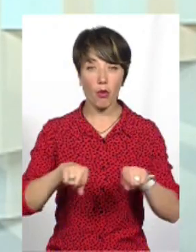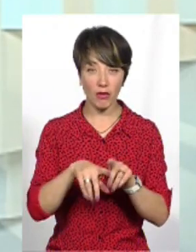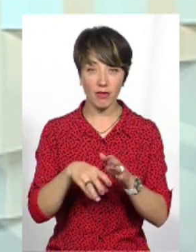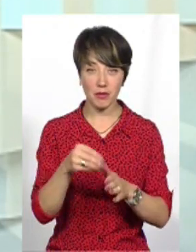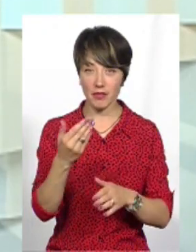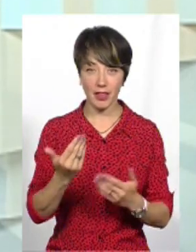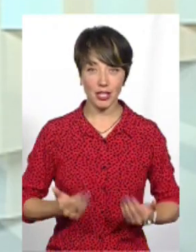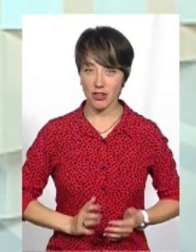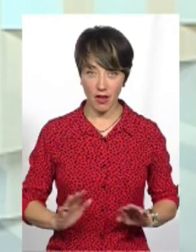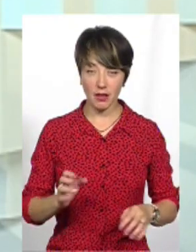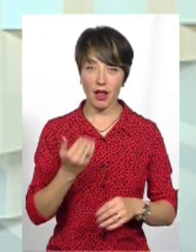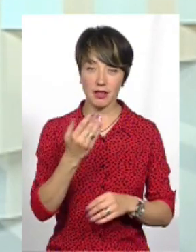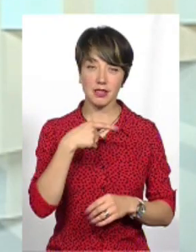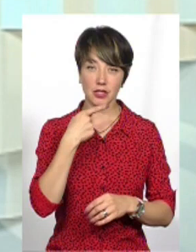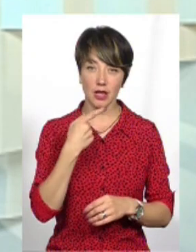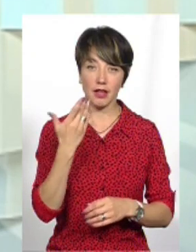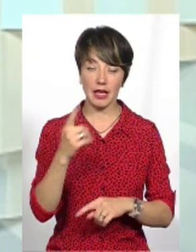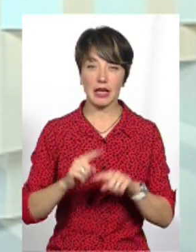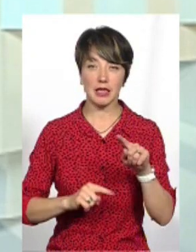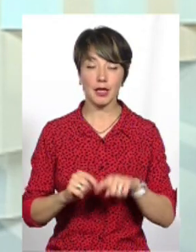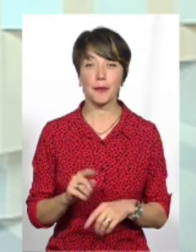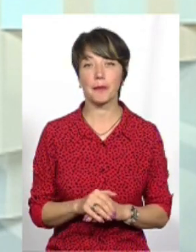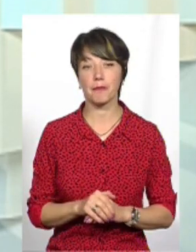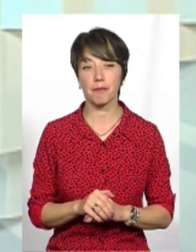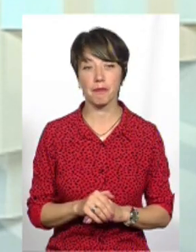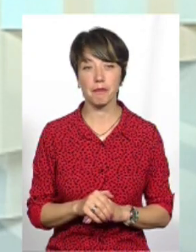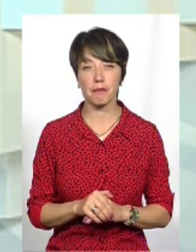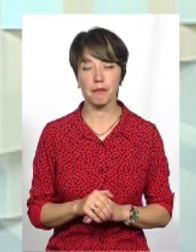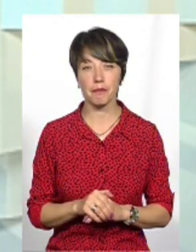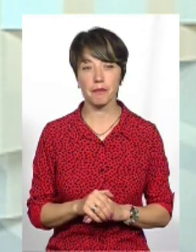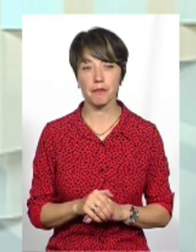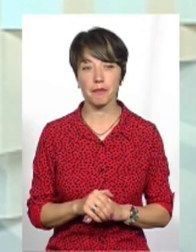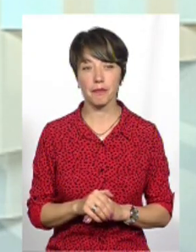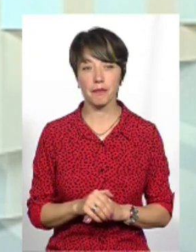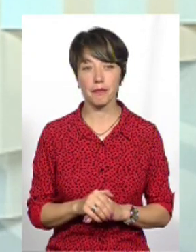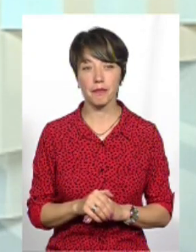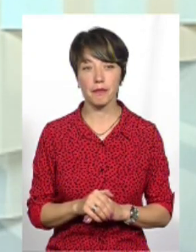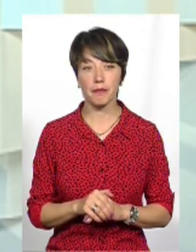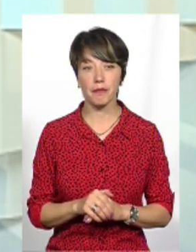в якому ви не живете, але зауважили, що рідний для вас. Отож,